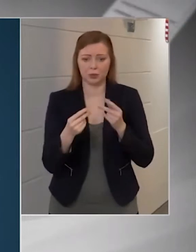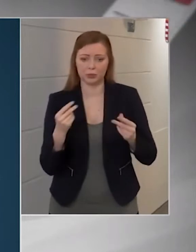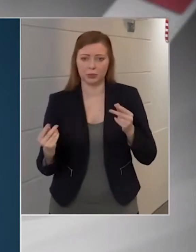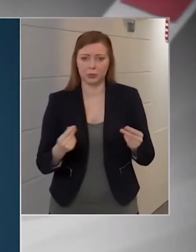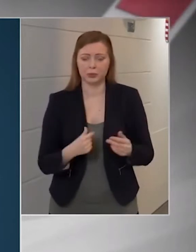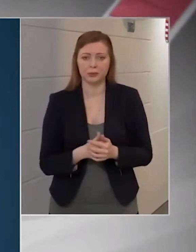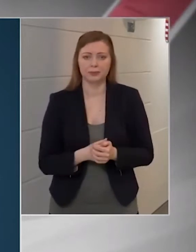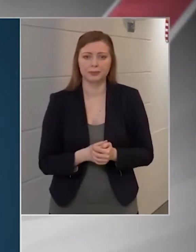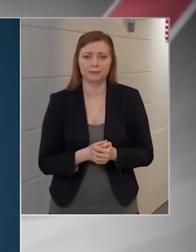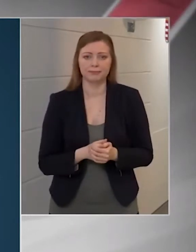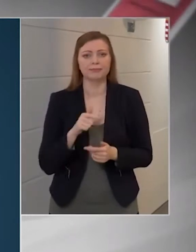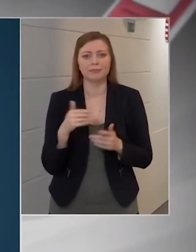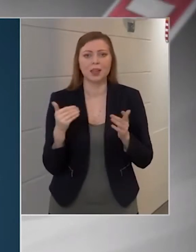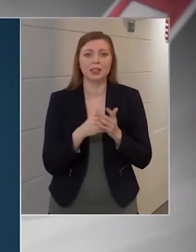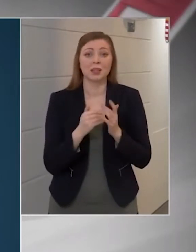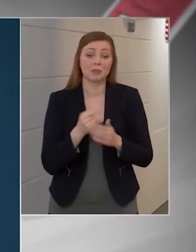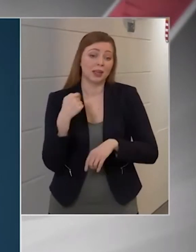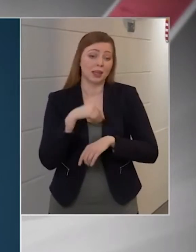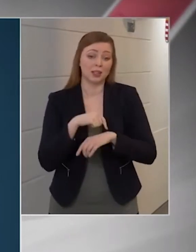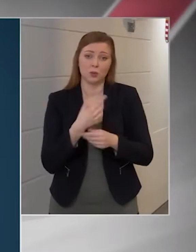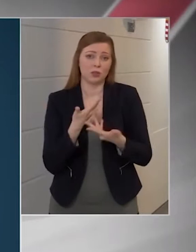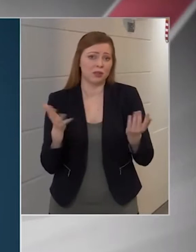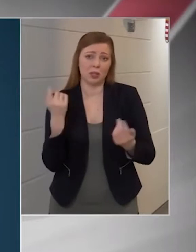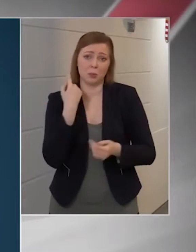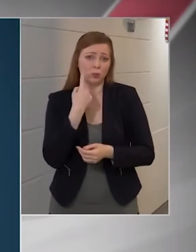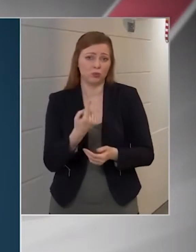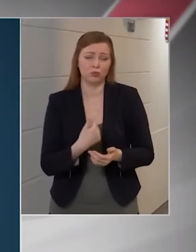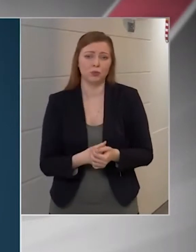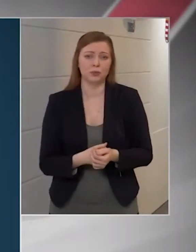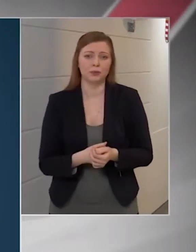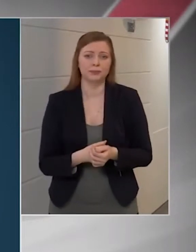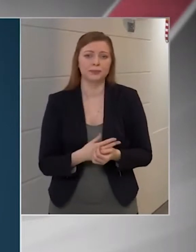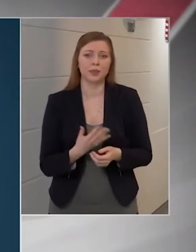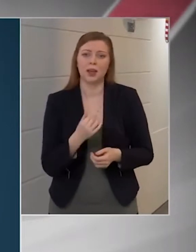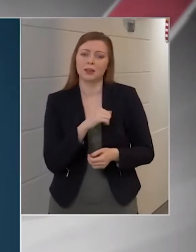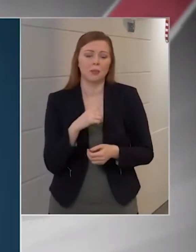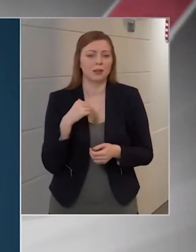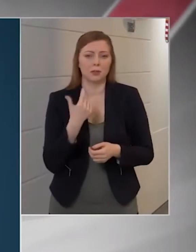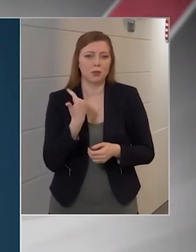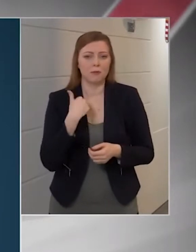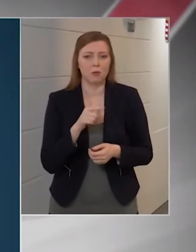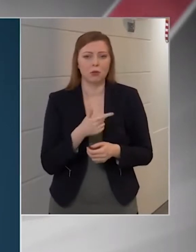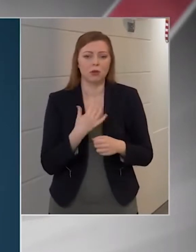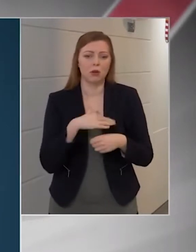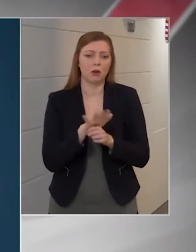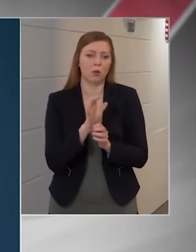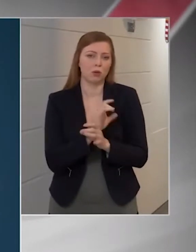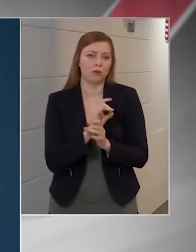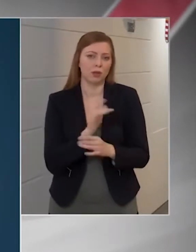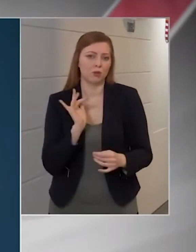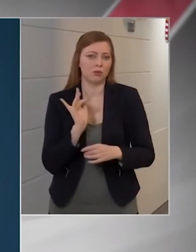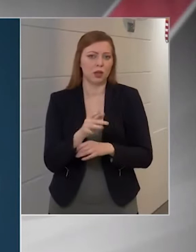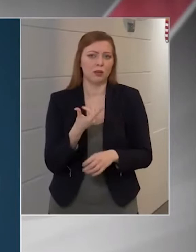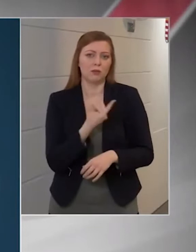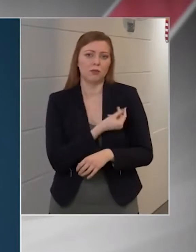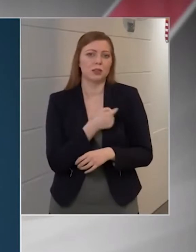dózisra, és ennek még az időpontját sem tudjuk. Nem egyedüli lenne a koronavírus elleni